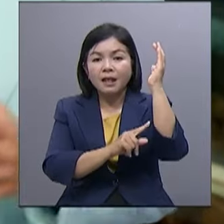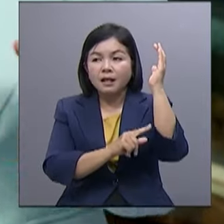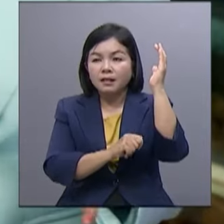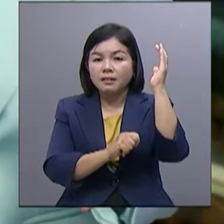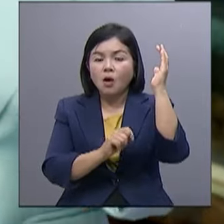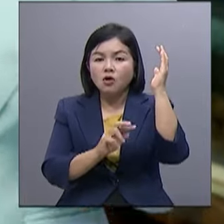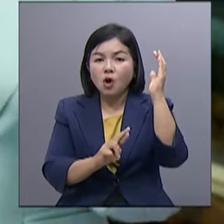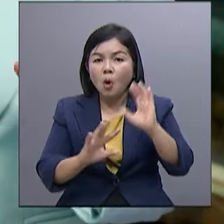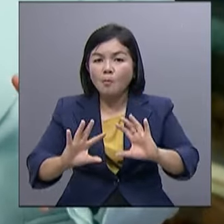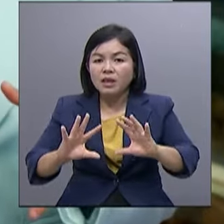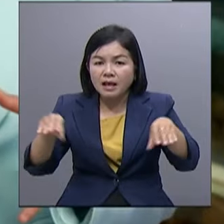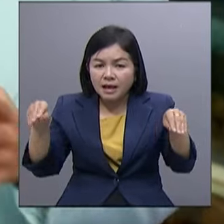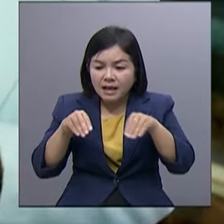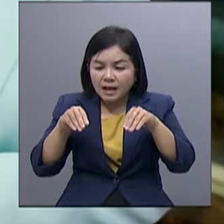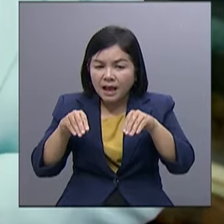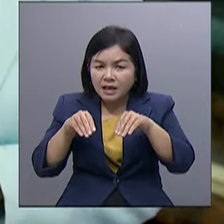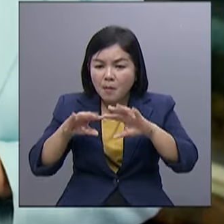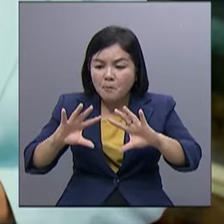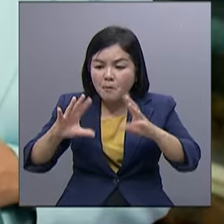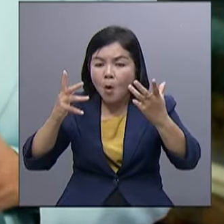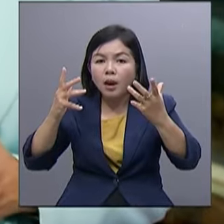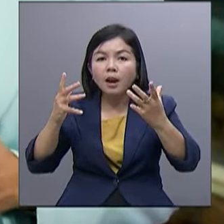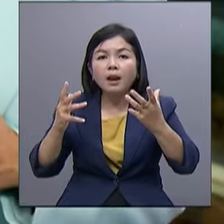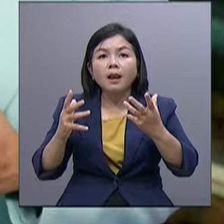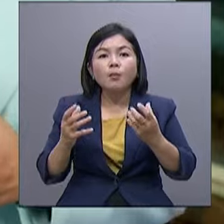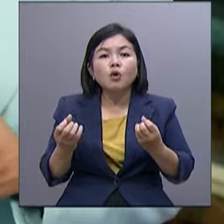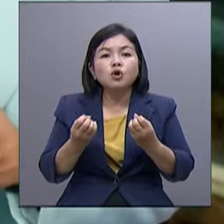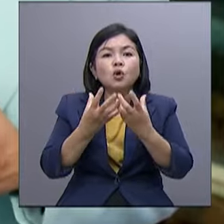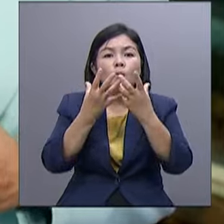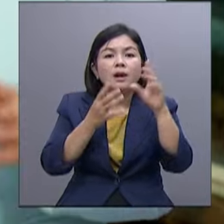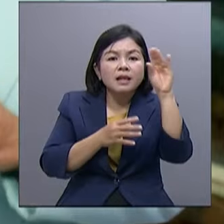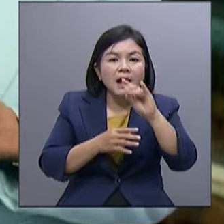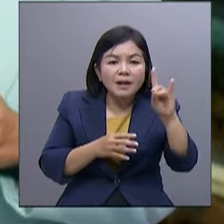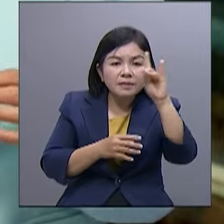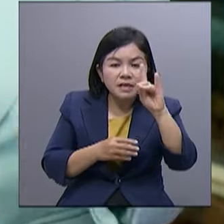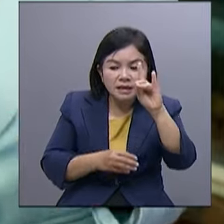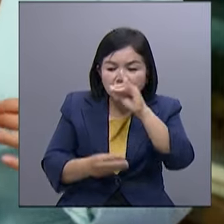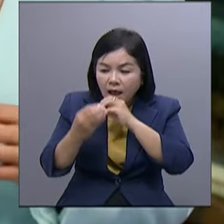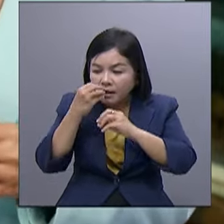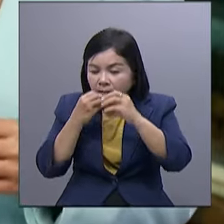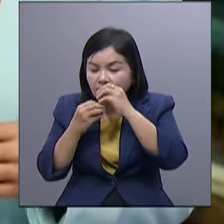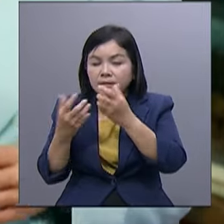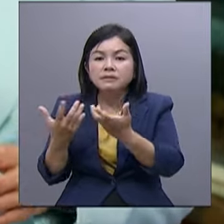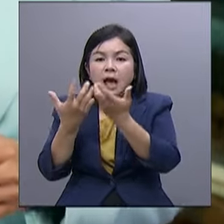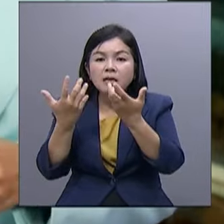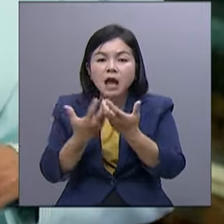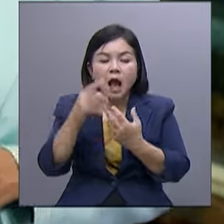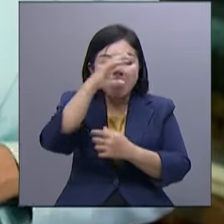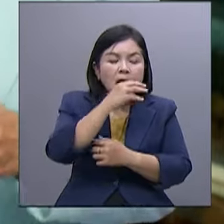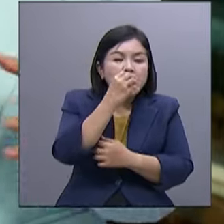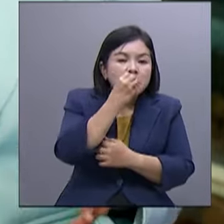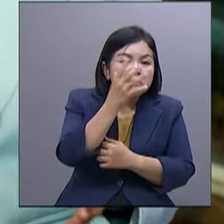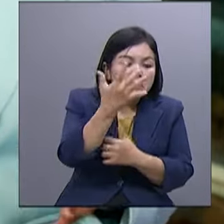ทีจนวันนี้กลายเป็นว่าเกิดปัญหากับพยูนค่ะที่ทำให้พวกมันหาแหล่งอาหารได้ยากก็ต้อง